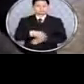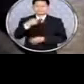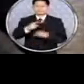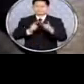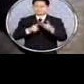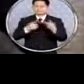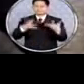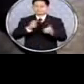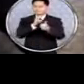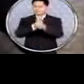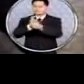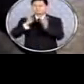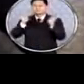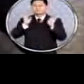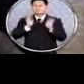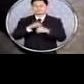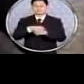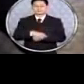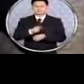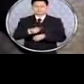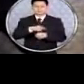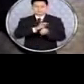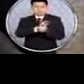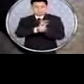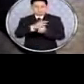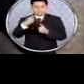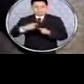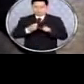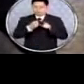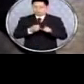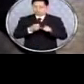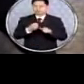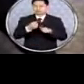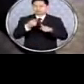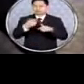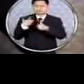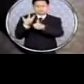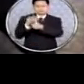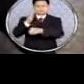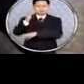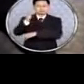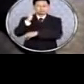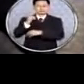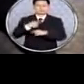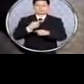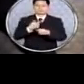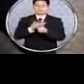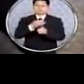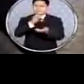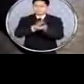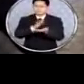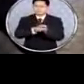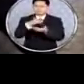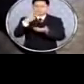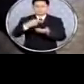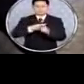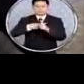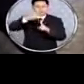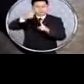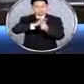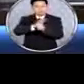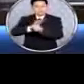多的照顾小朋友的这些服务，我们要公共化，由国家来提供平价而且优质的这些